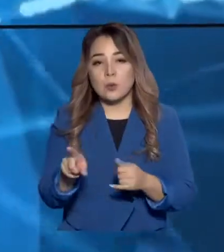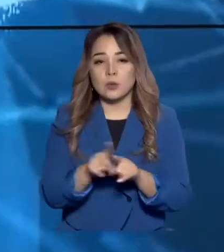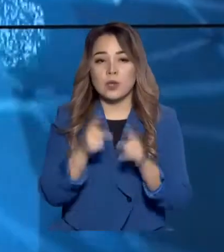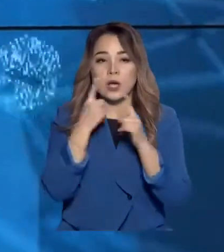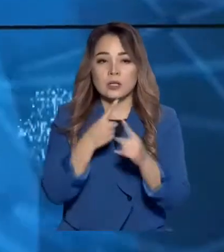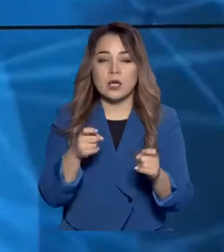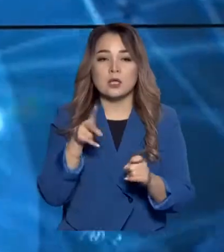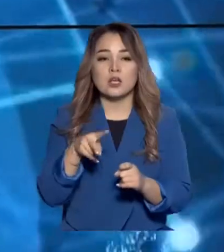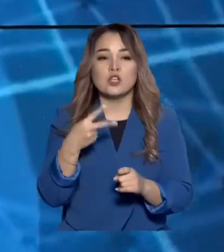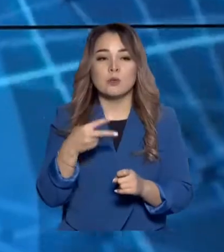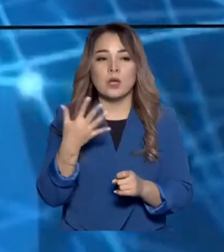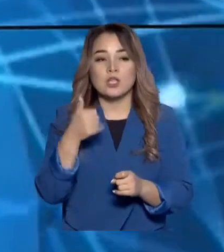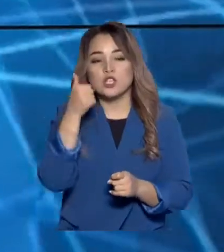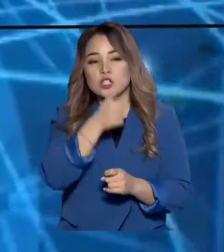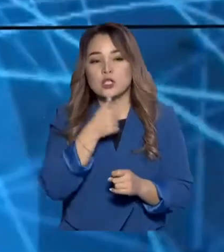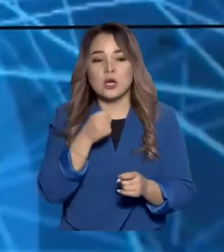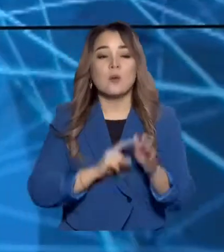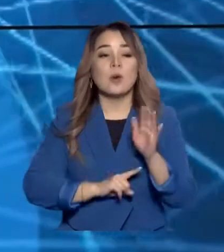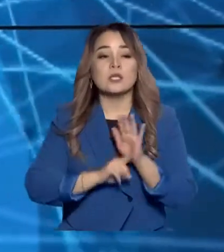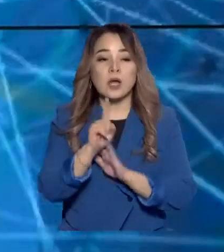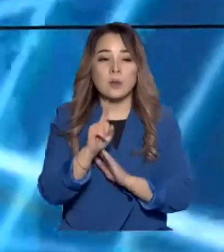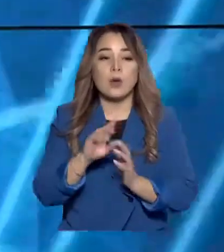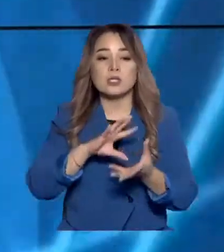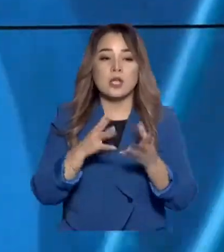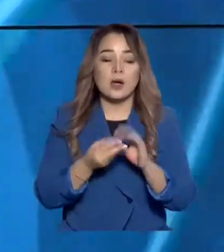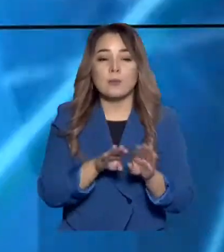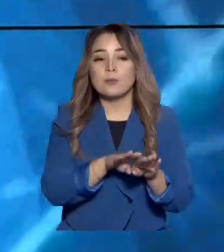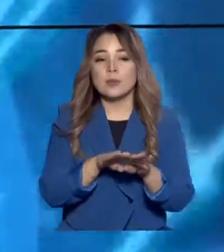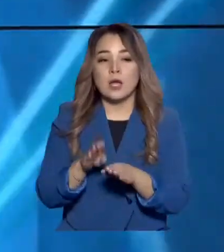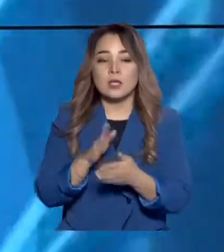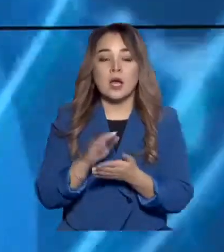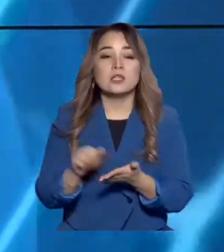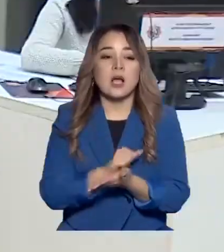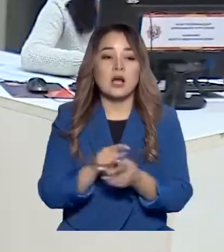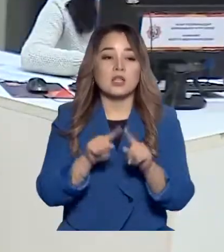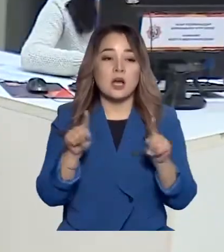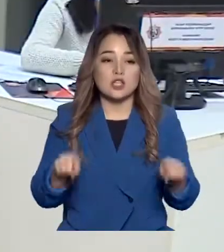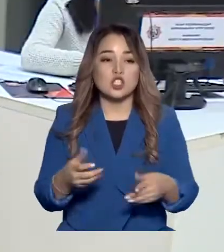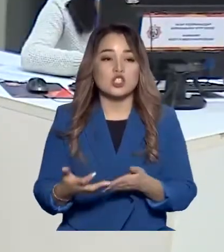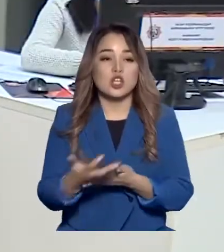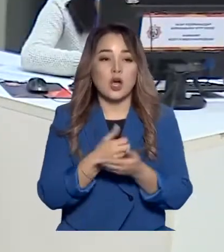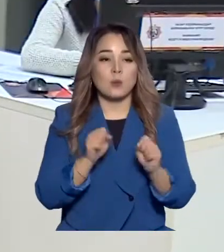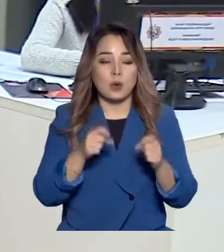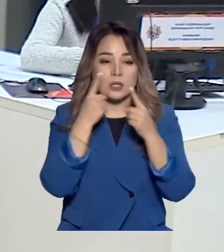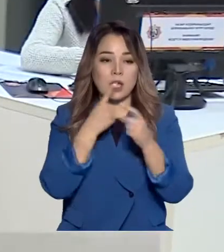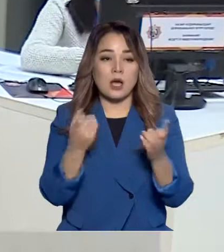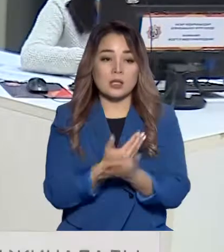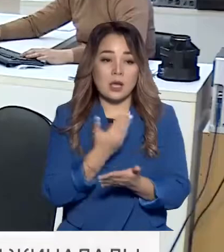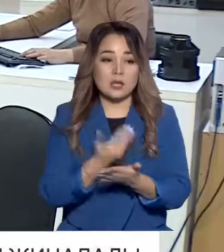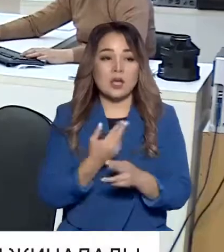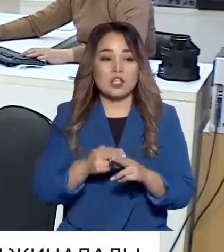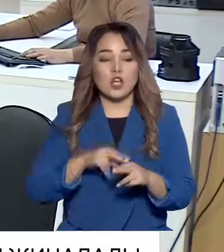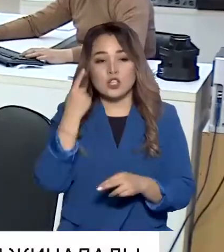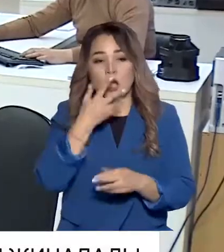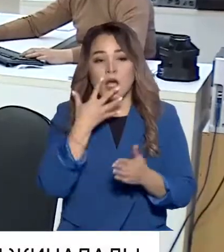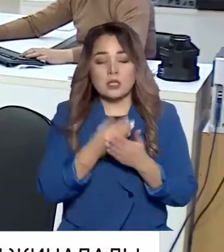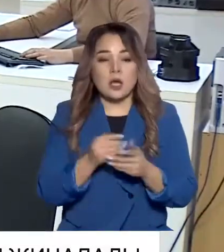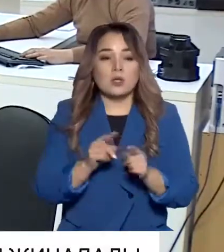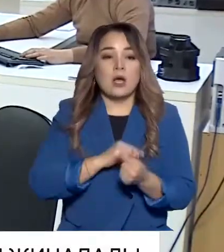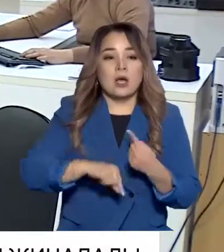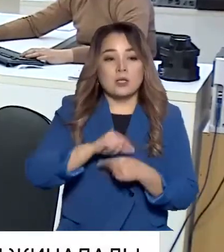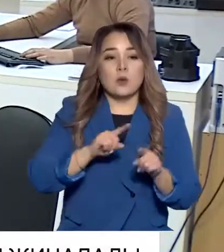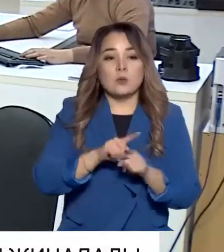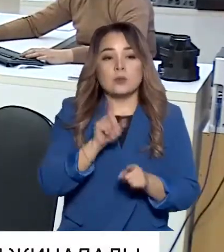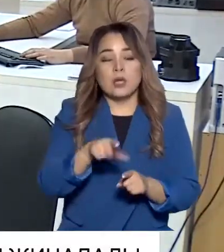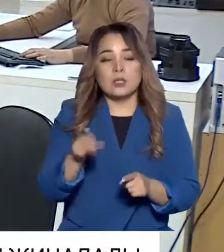мәлімет тек 2025 жылдан бастап жалпыға бірдей декларацияға сәйкес жинайтынын ескертеді. Сонымен бірге жеке кәсіпкер мобильді төлемдер